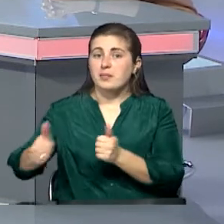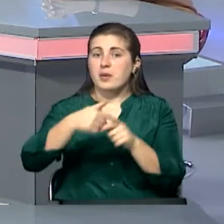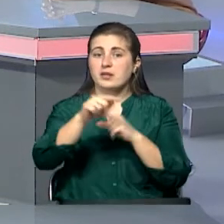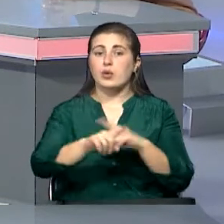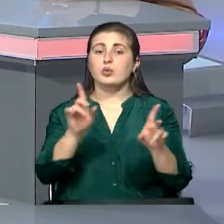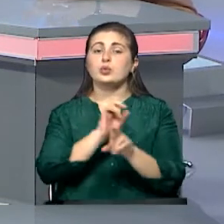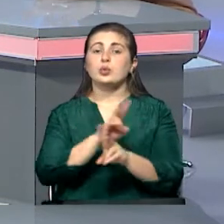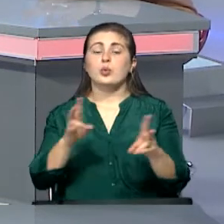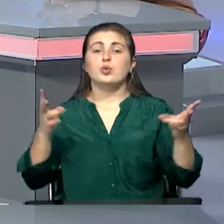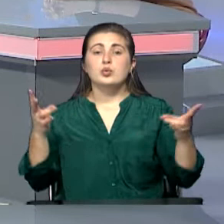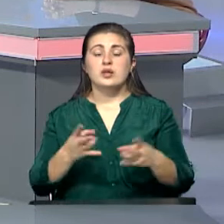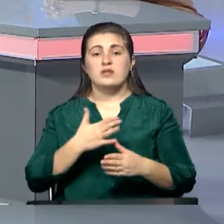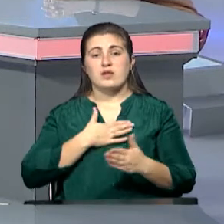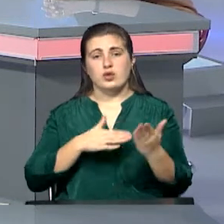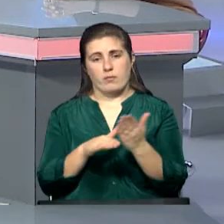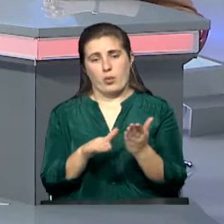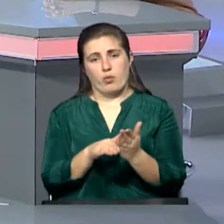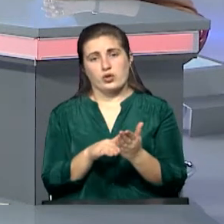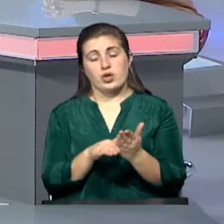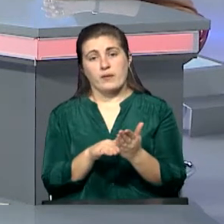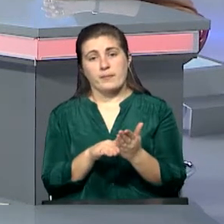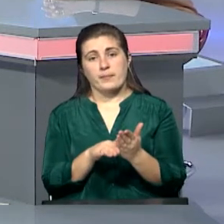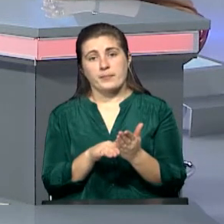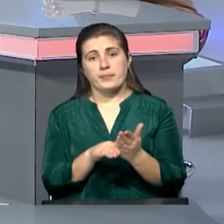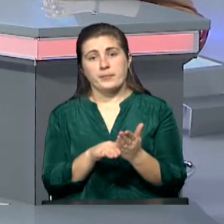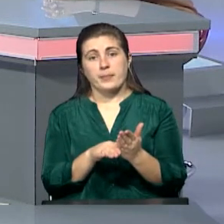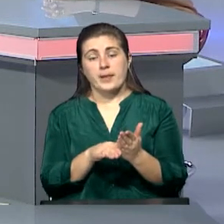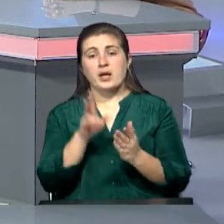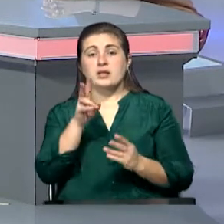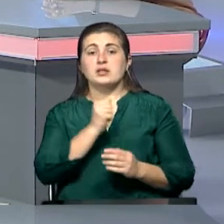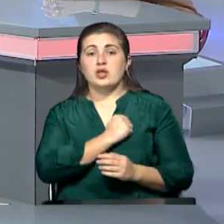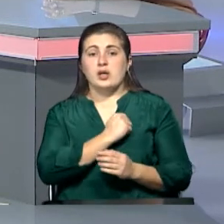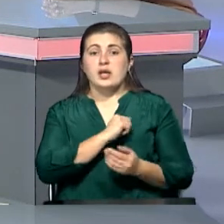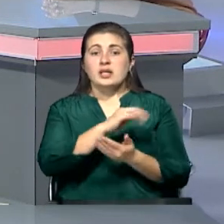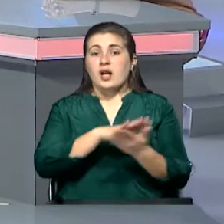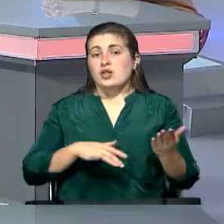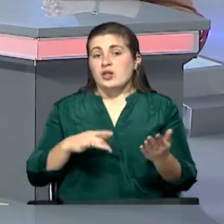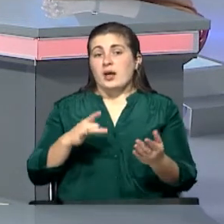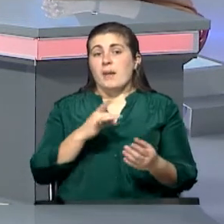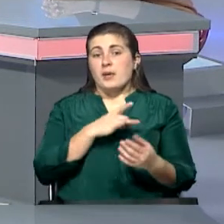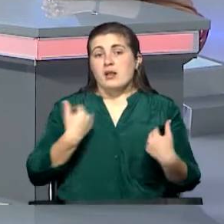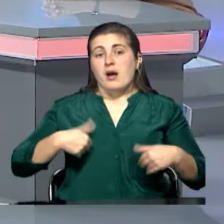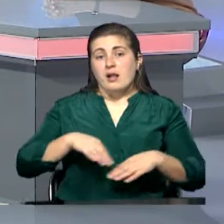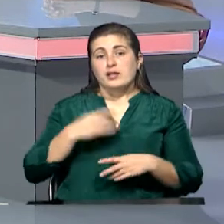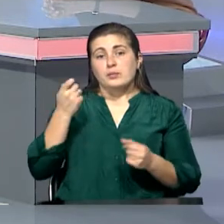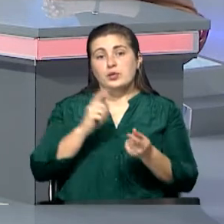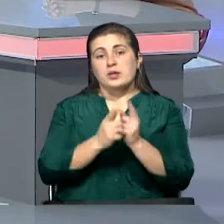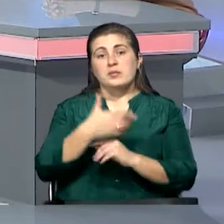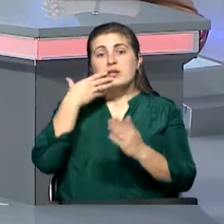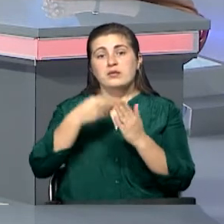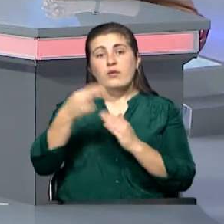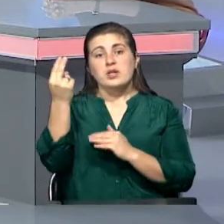нуждается в этой нашей помощи. К сожалению, дальше белый халат немножко изменил свой цвет,